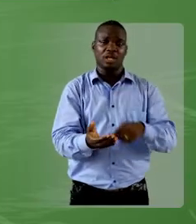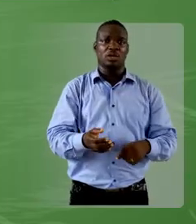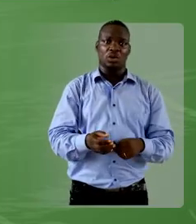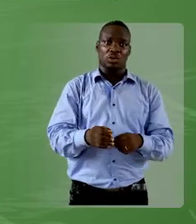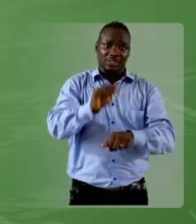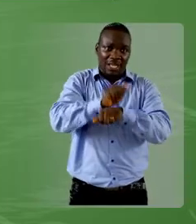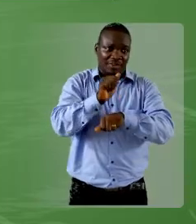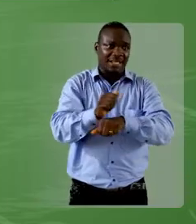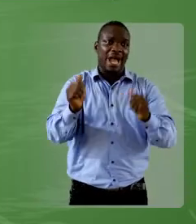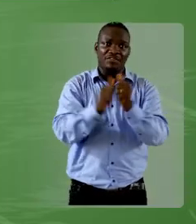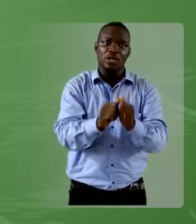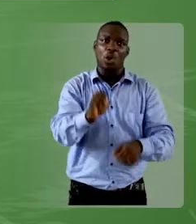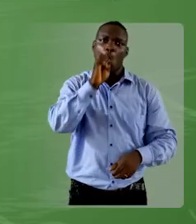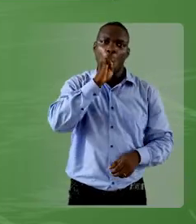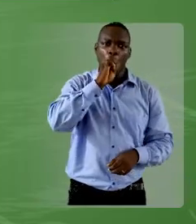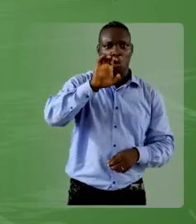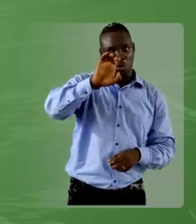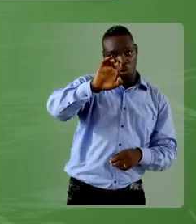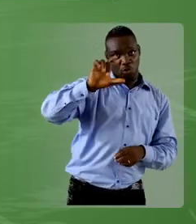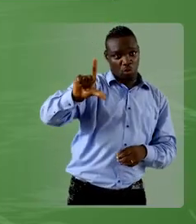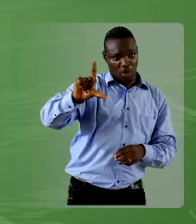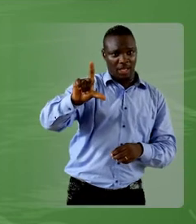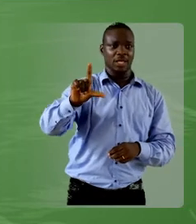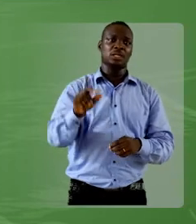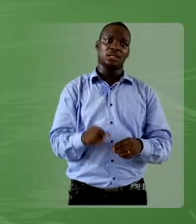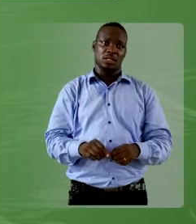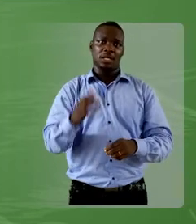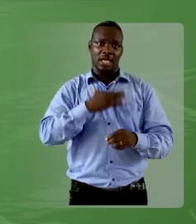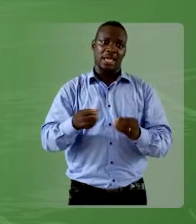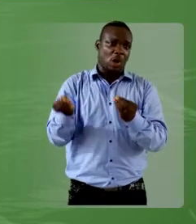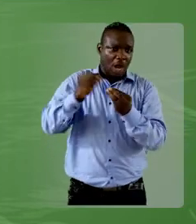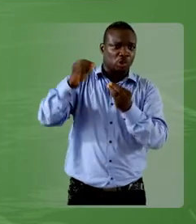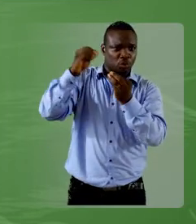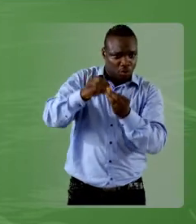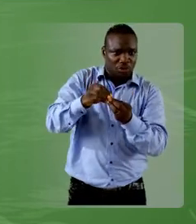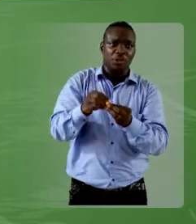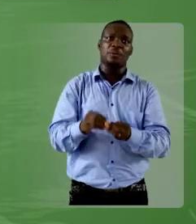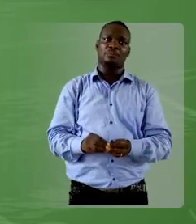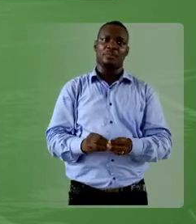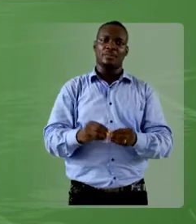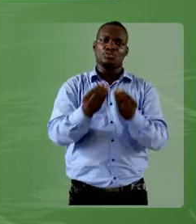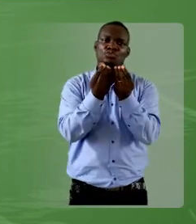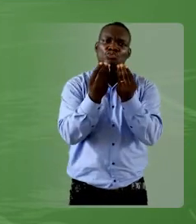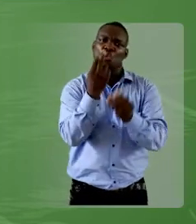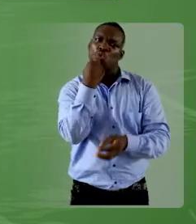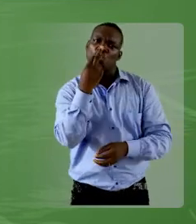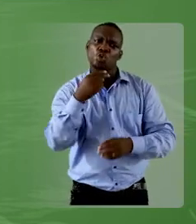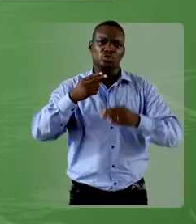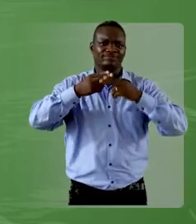avec l'eau chlorée et dosé avec une